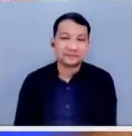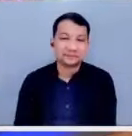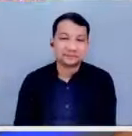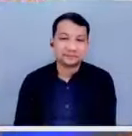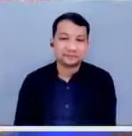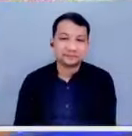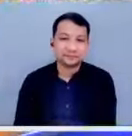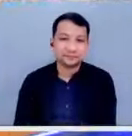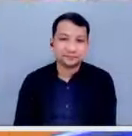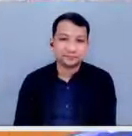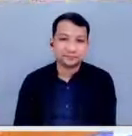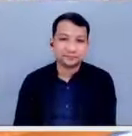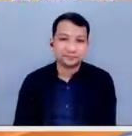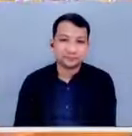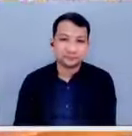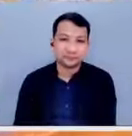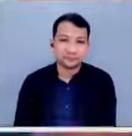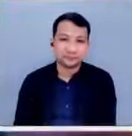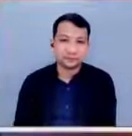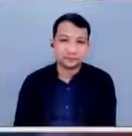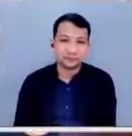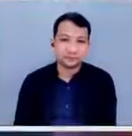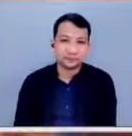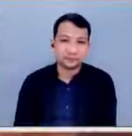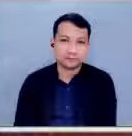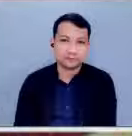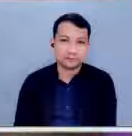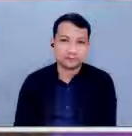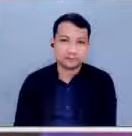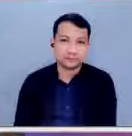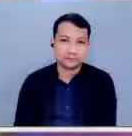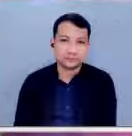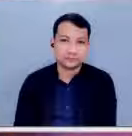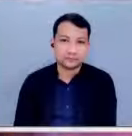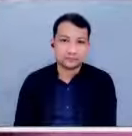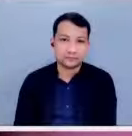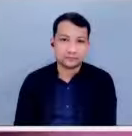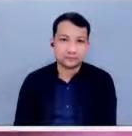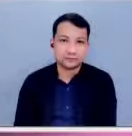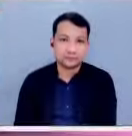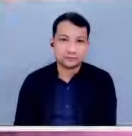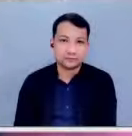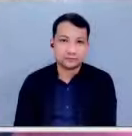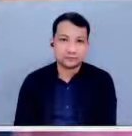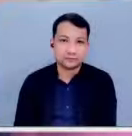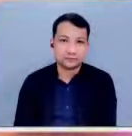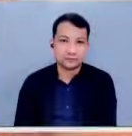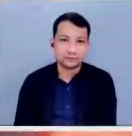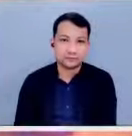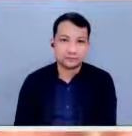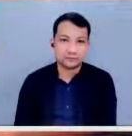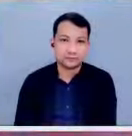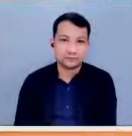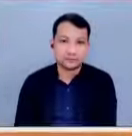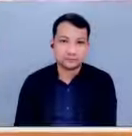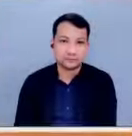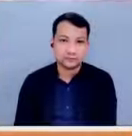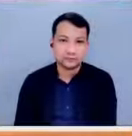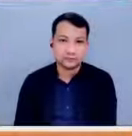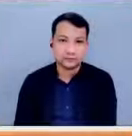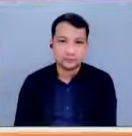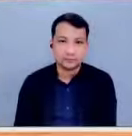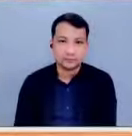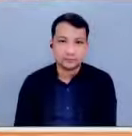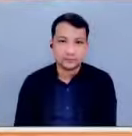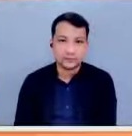take it ganito na lang, na? Is that okay? Okay lang po, kahit nakababa. Kasi yan. Hindi po talaga siya babagsak. Agad. Kasi nga, it's yes. jelly.